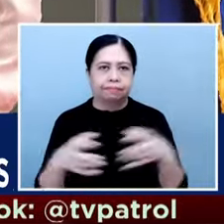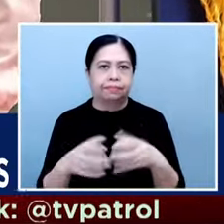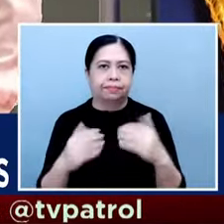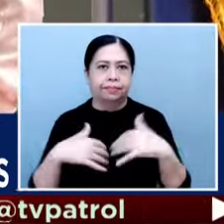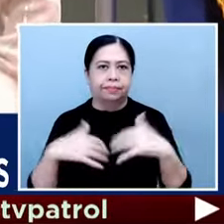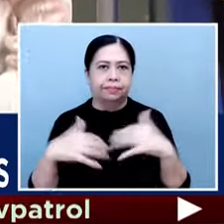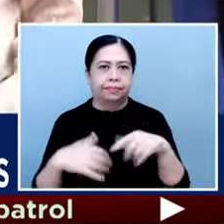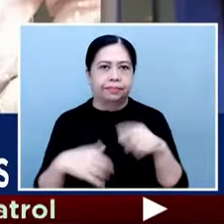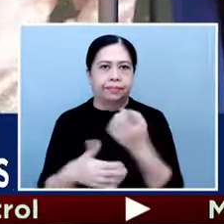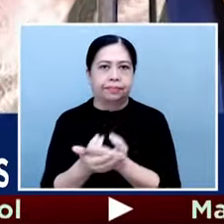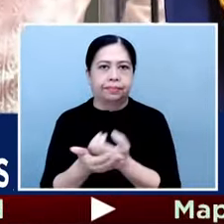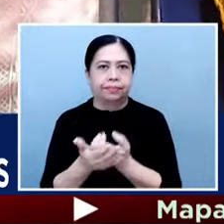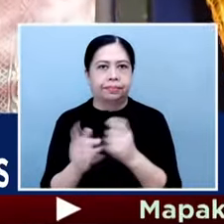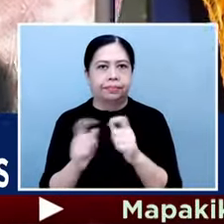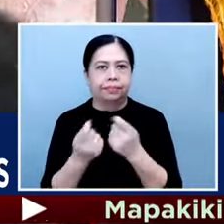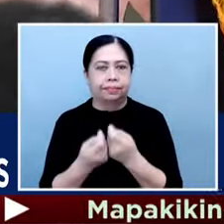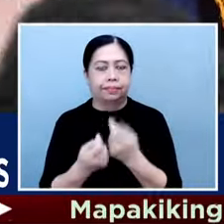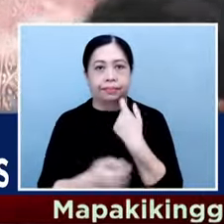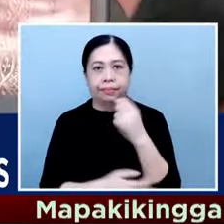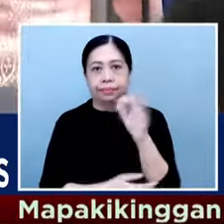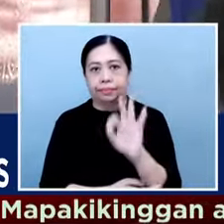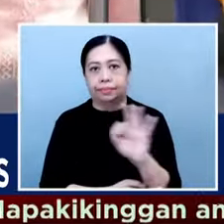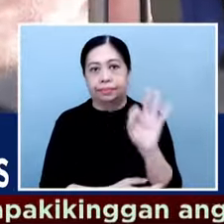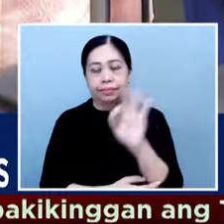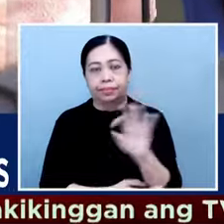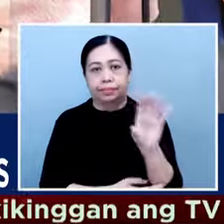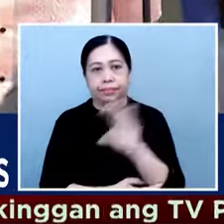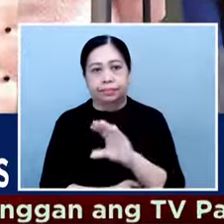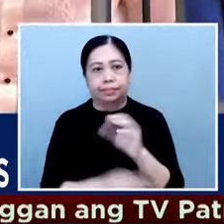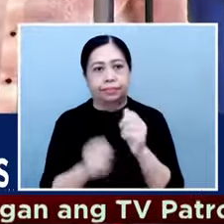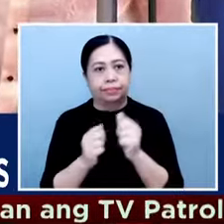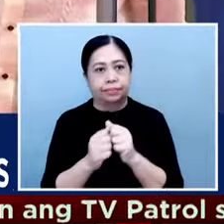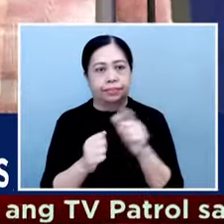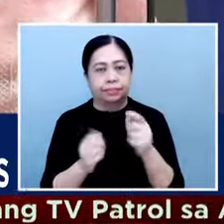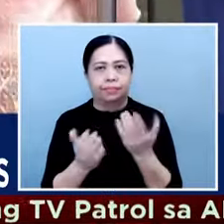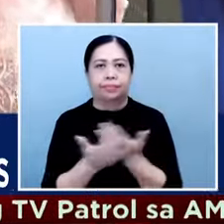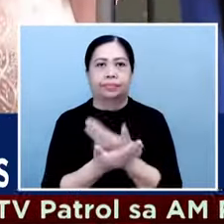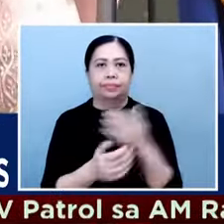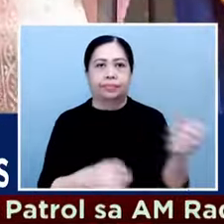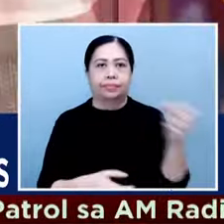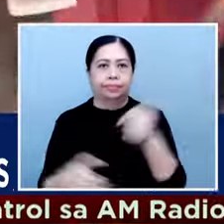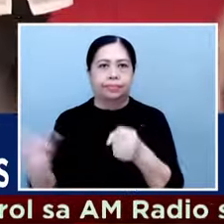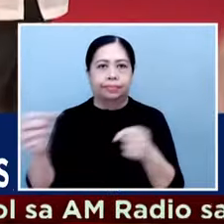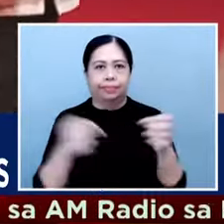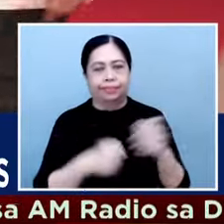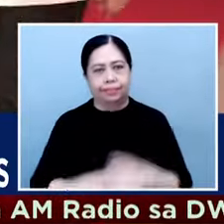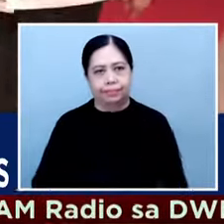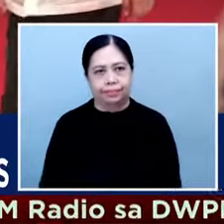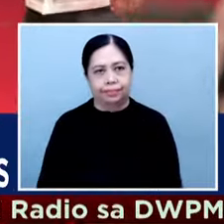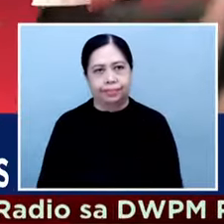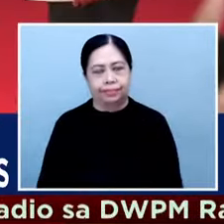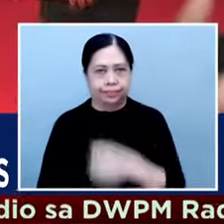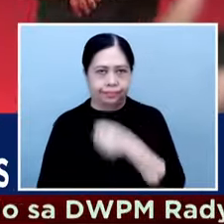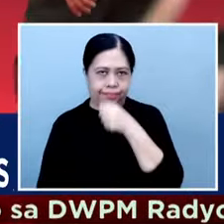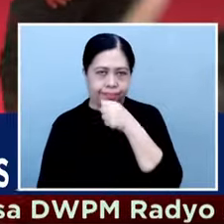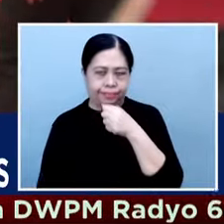kanyang economic team nitong Biyernes ng hapon kasama ang kanyang bagong appointees. Joyce